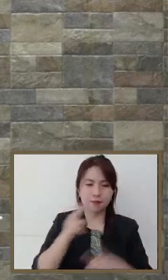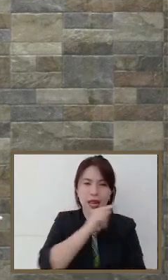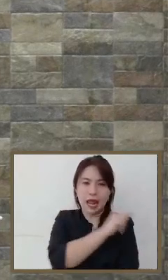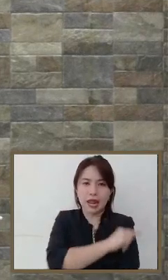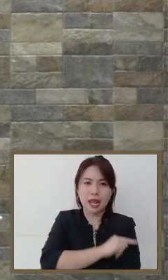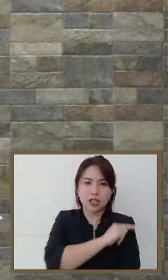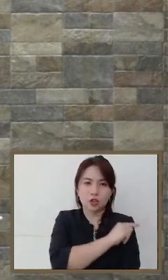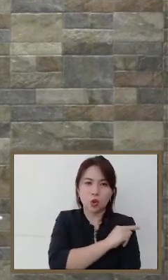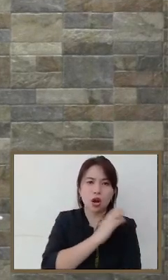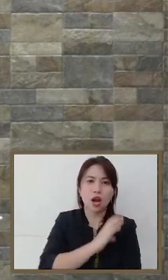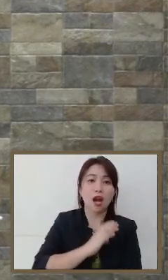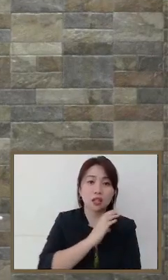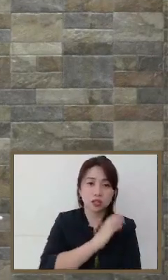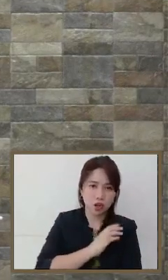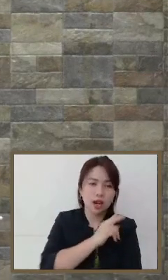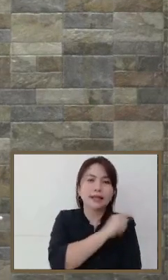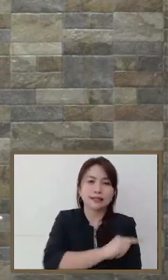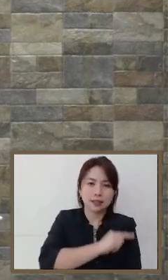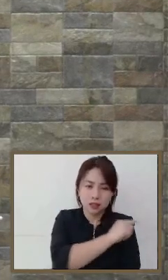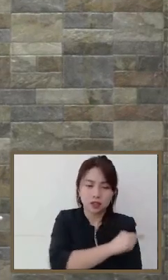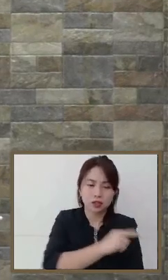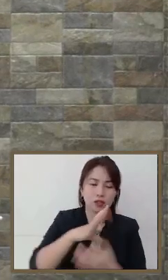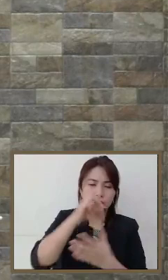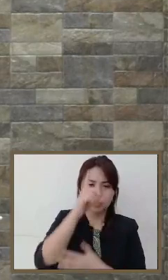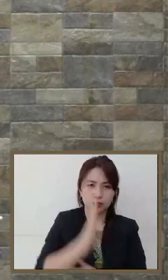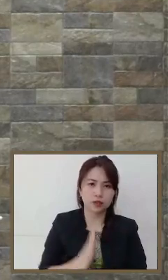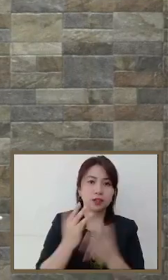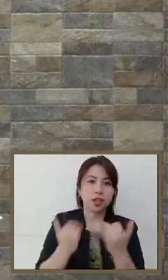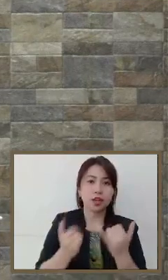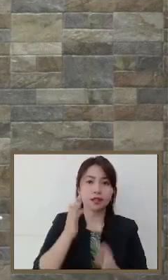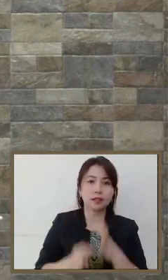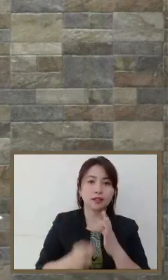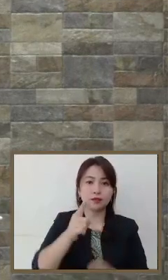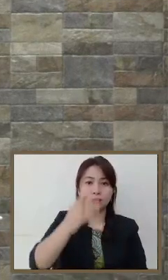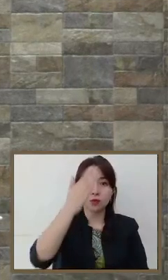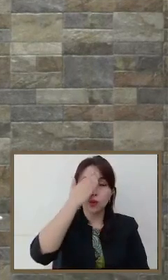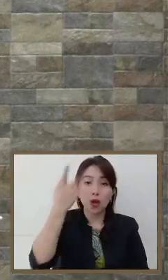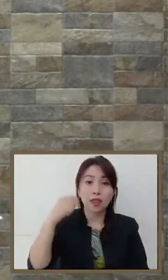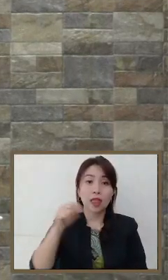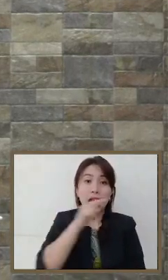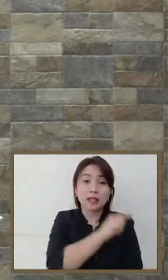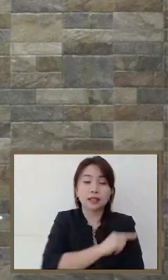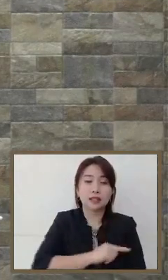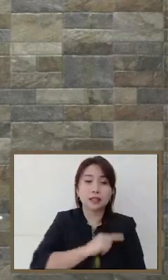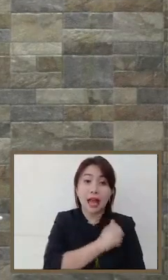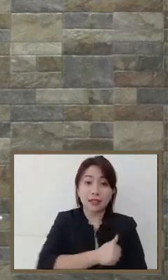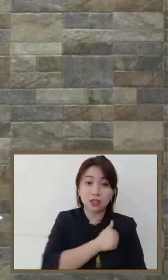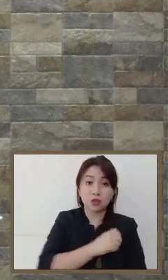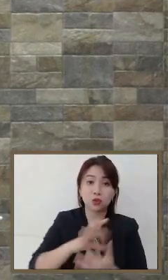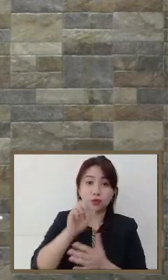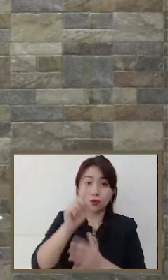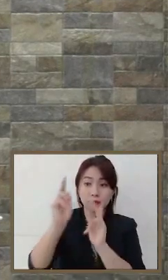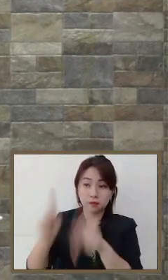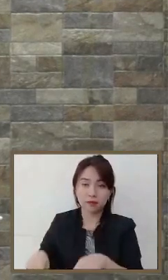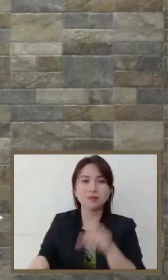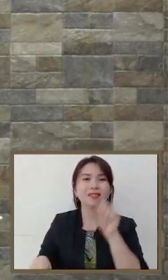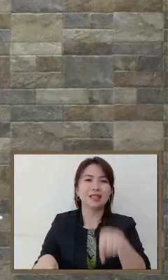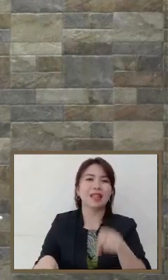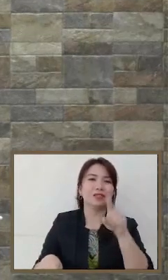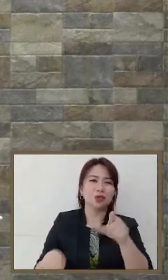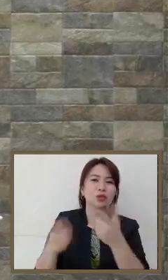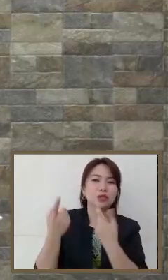pag sabing nature katangian pag alam mo ang katangian ng tao pag maganda ang katangian ng tao Nagtitiwala ka